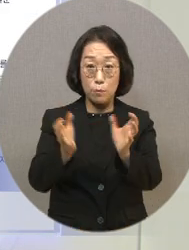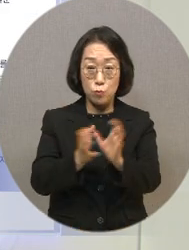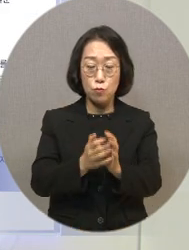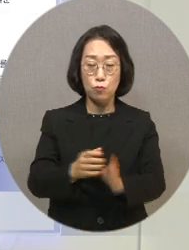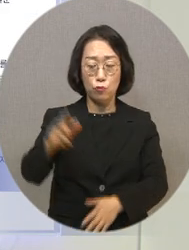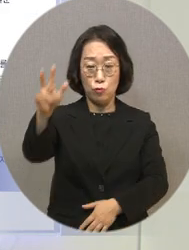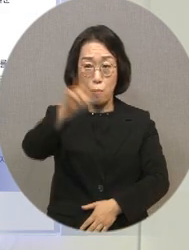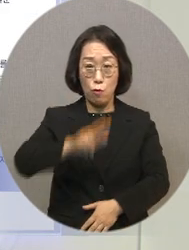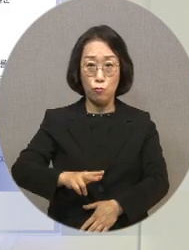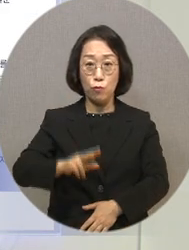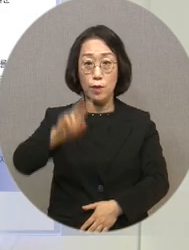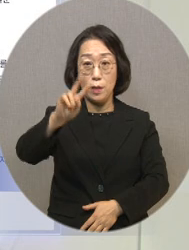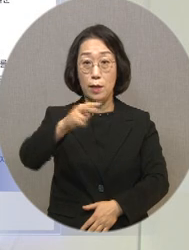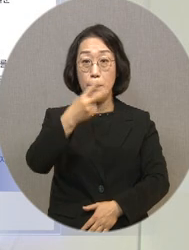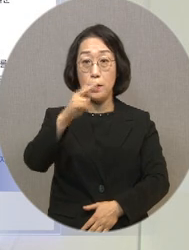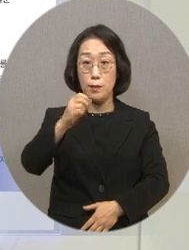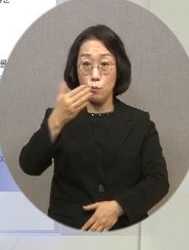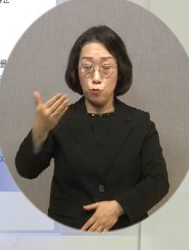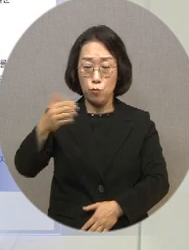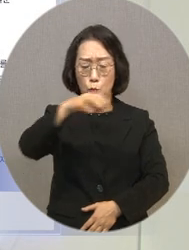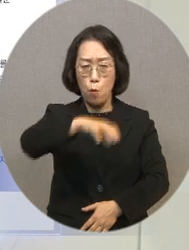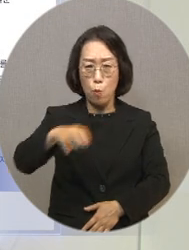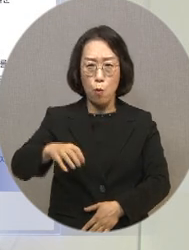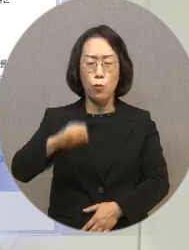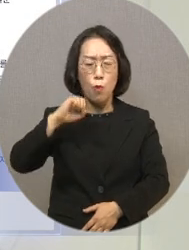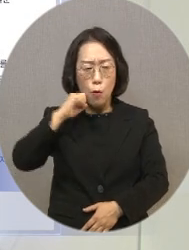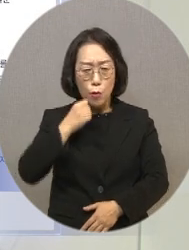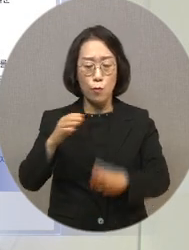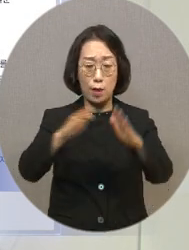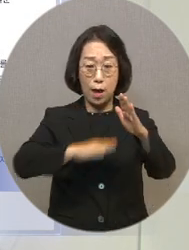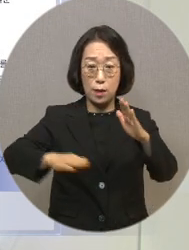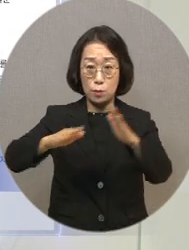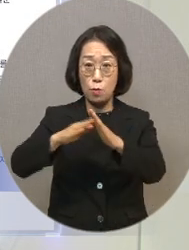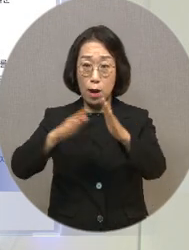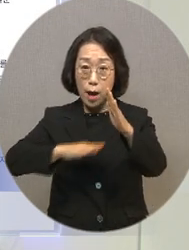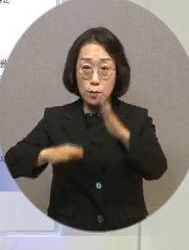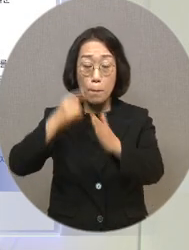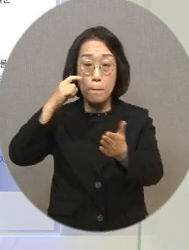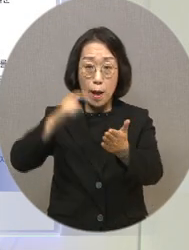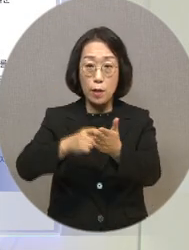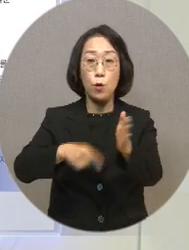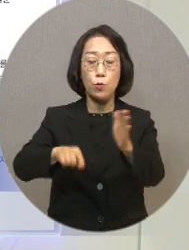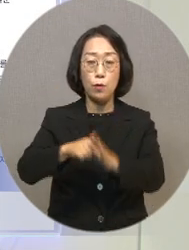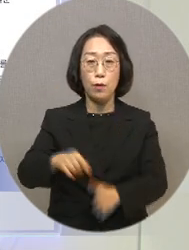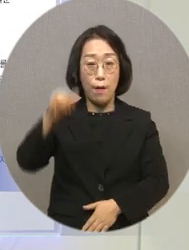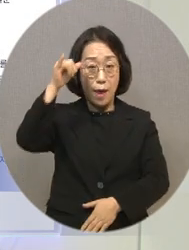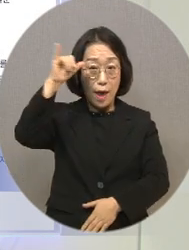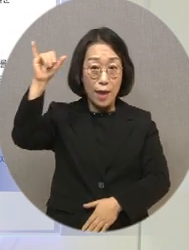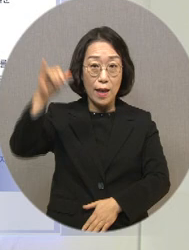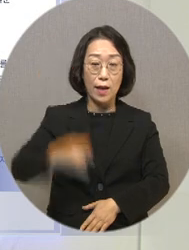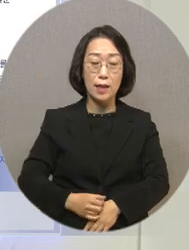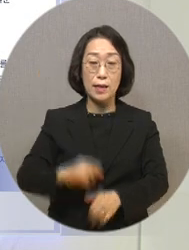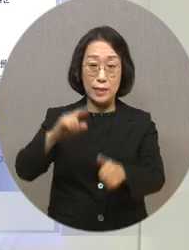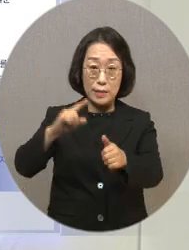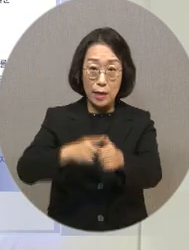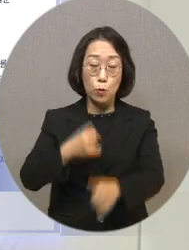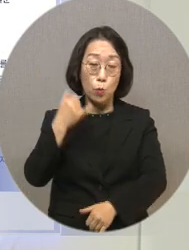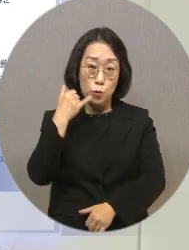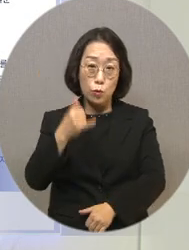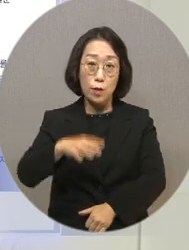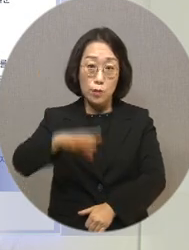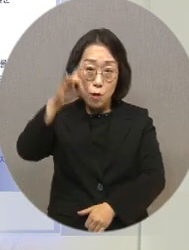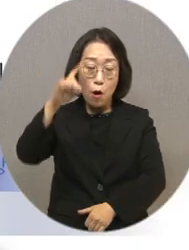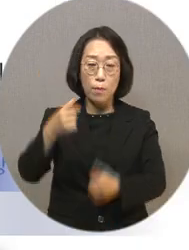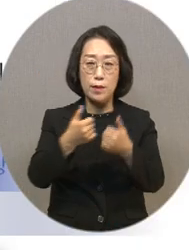229개 시군구에서 어려움을 겪는 위기 가구를 찾기 위해 인공지능 AI 전화로 초기 상담을